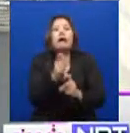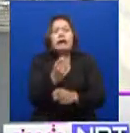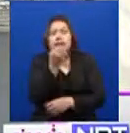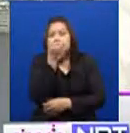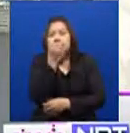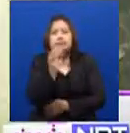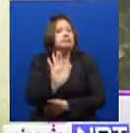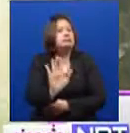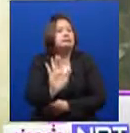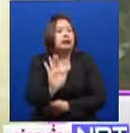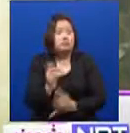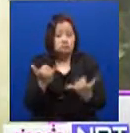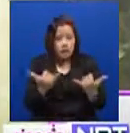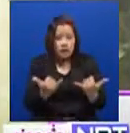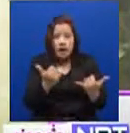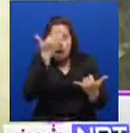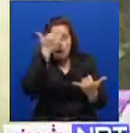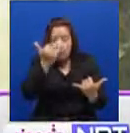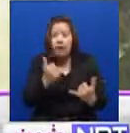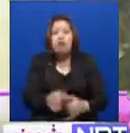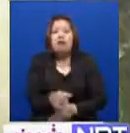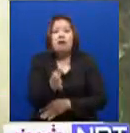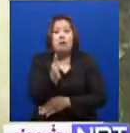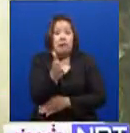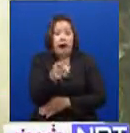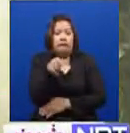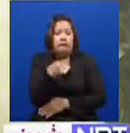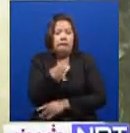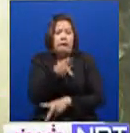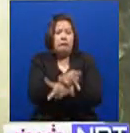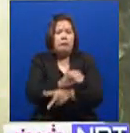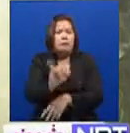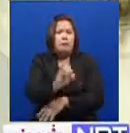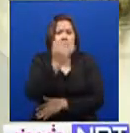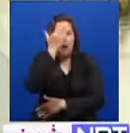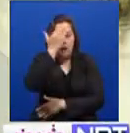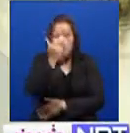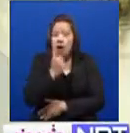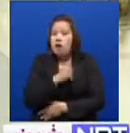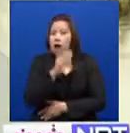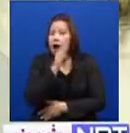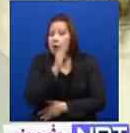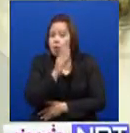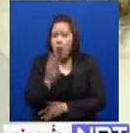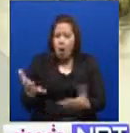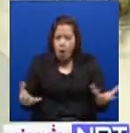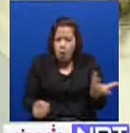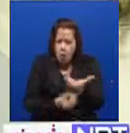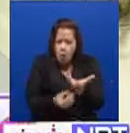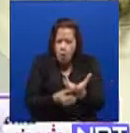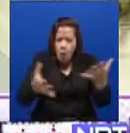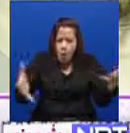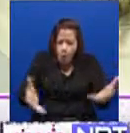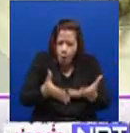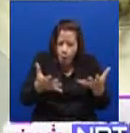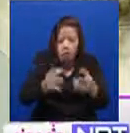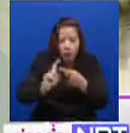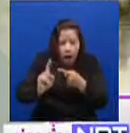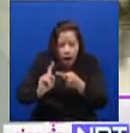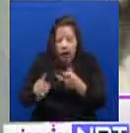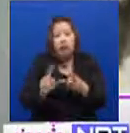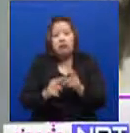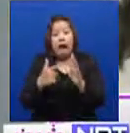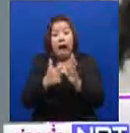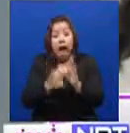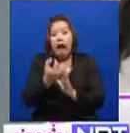ารและที่สำคัญที่สุดคือพิษของปลาปักกระเป้าเป็นพิษที่ทนความร้อนและไม่มียาในการรักษาซึ่งแม้ว่